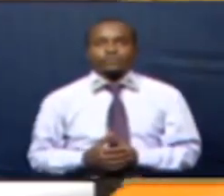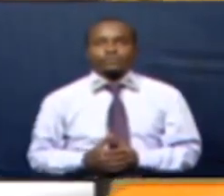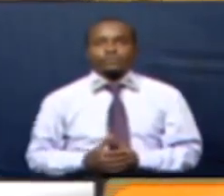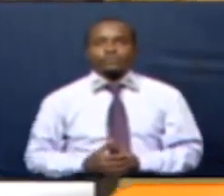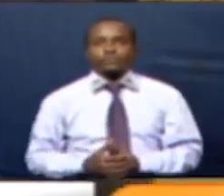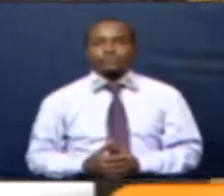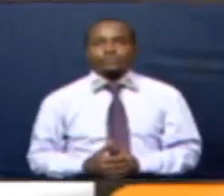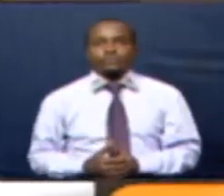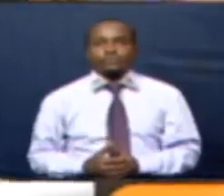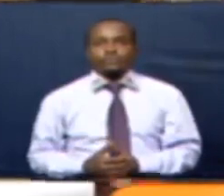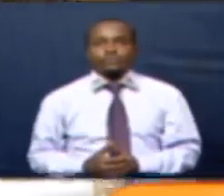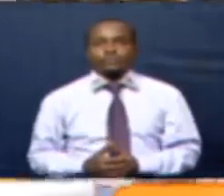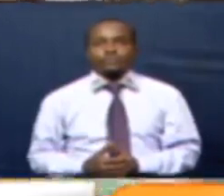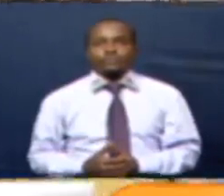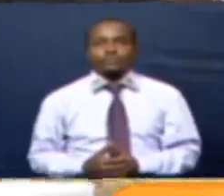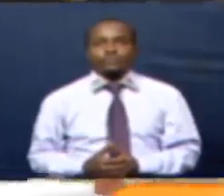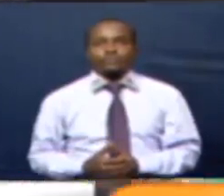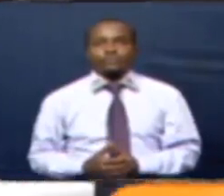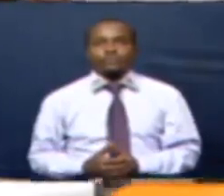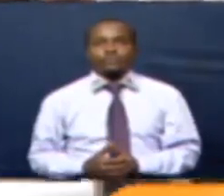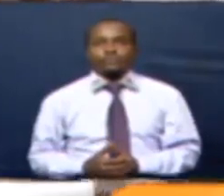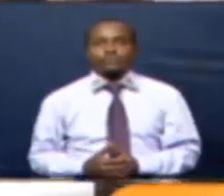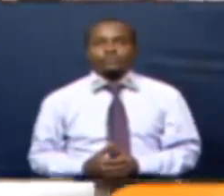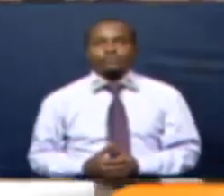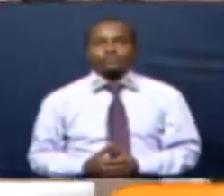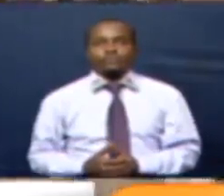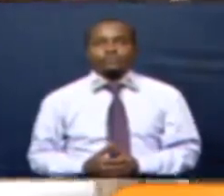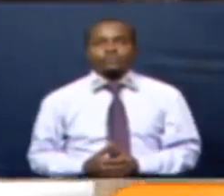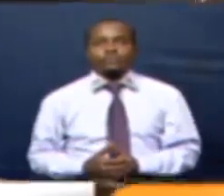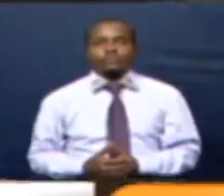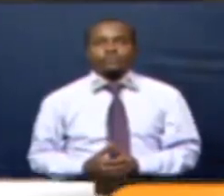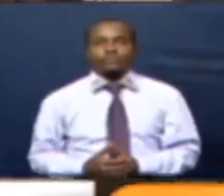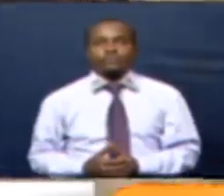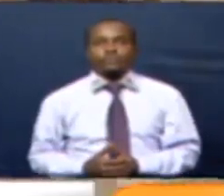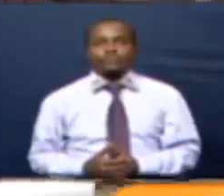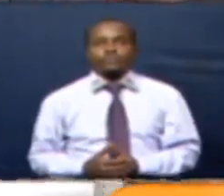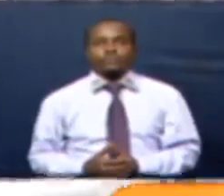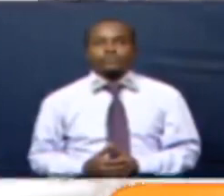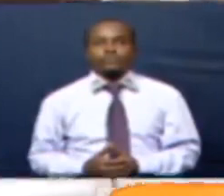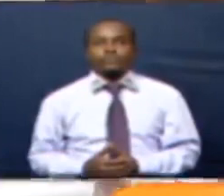Hey, no.